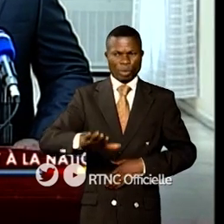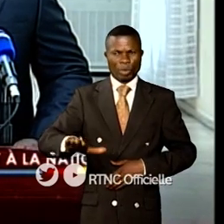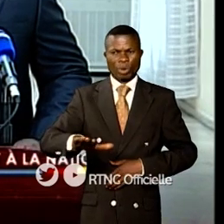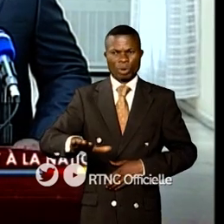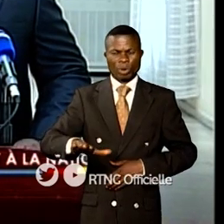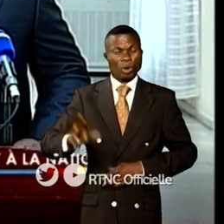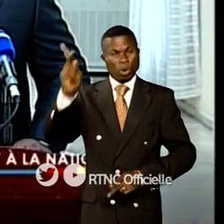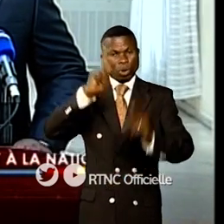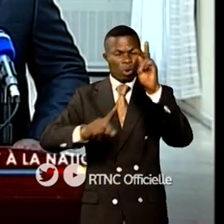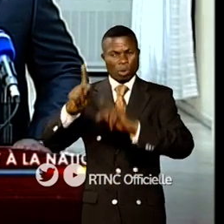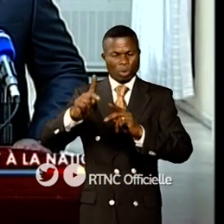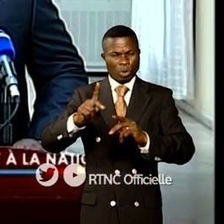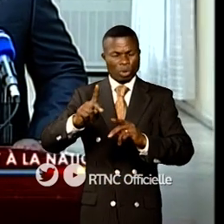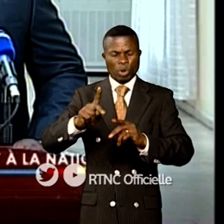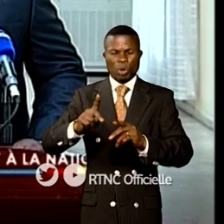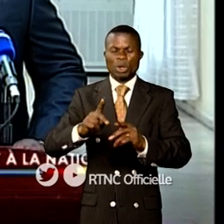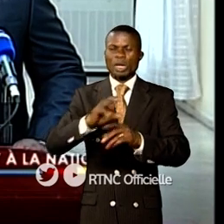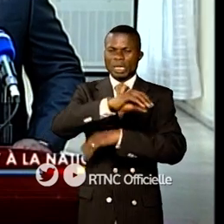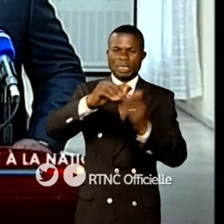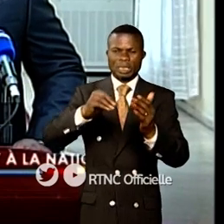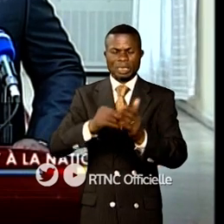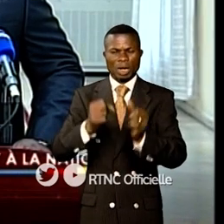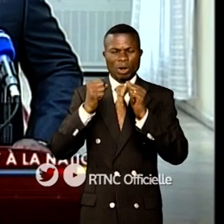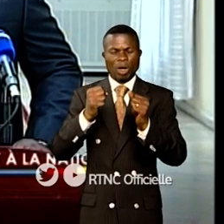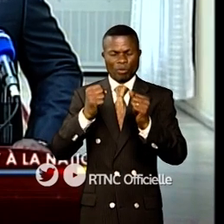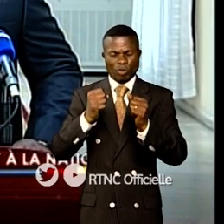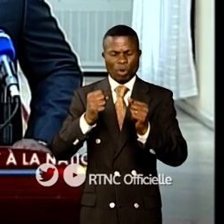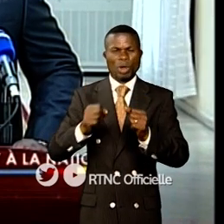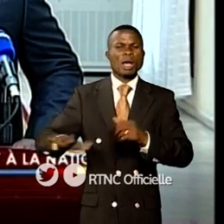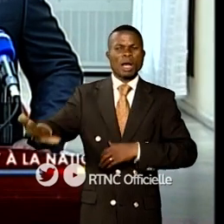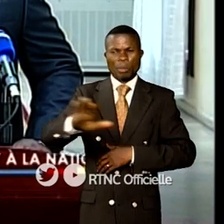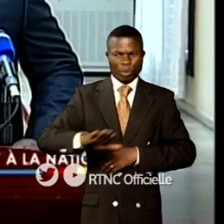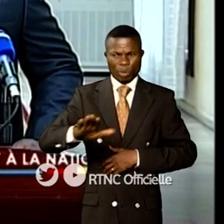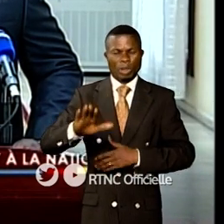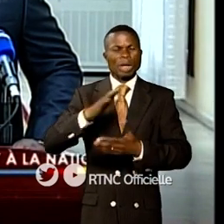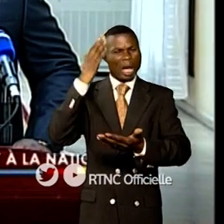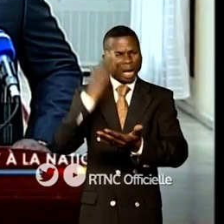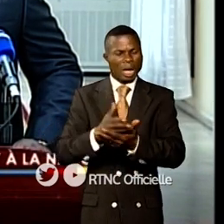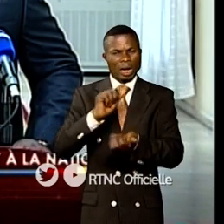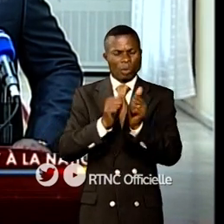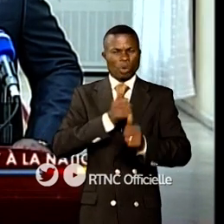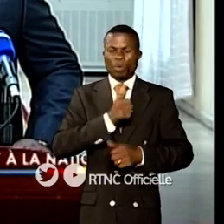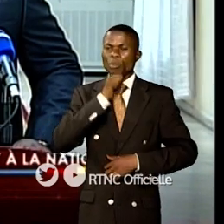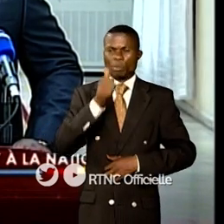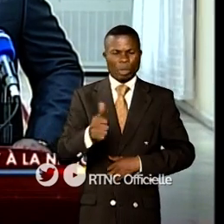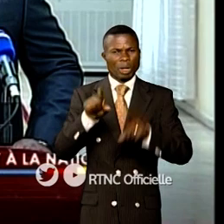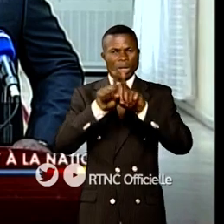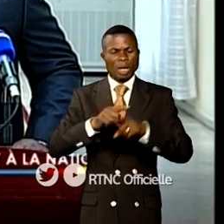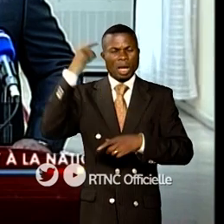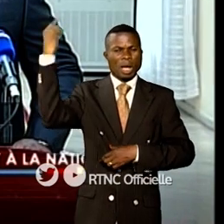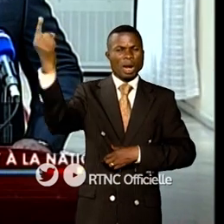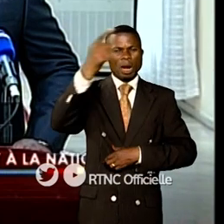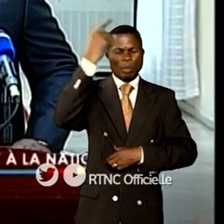dont le peuple est le bouclier et la force de dissuasion, cesse d'être un problème pour nous-mêmes et pour le